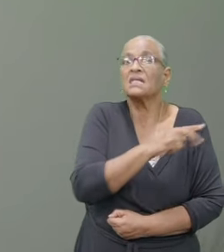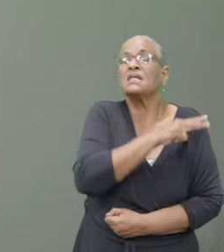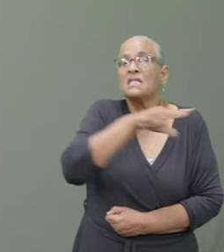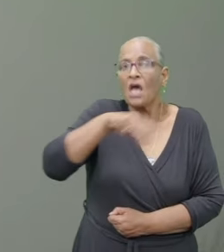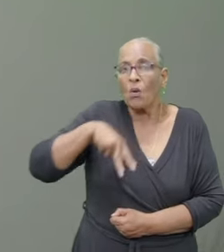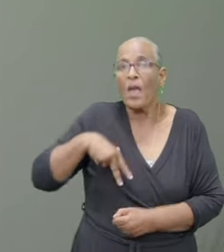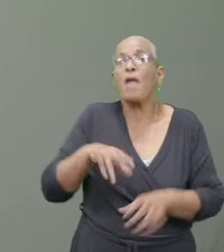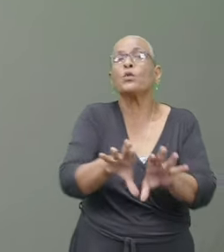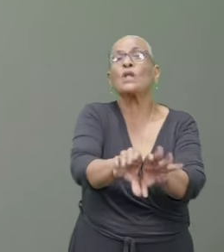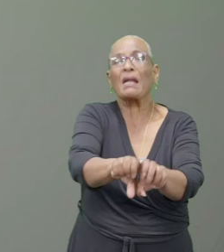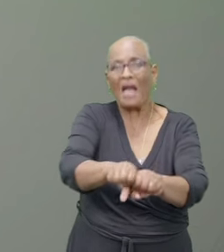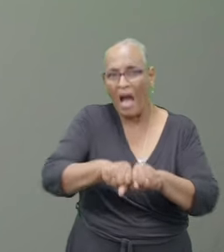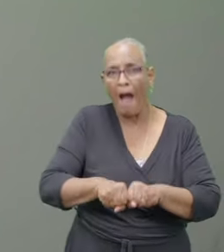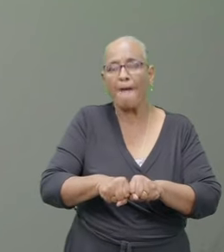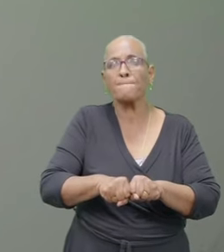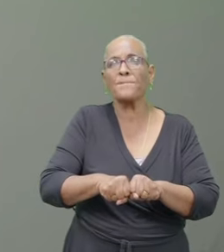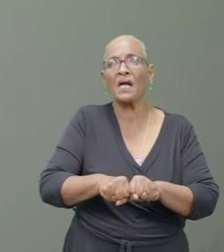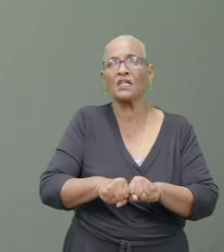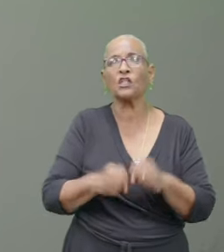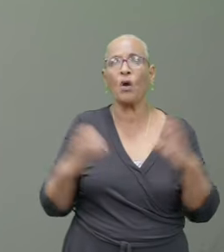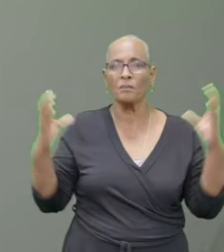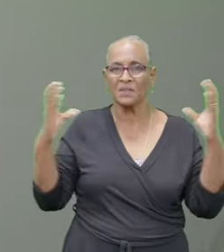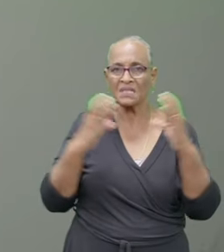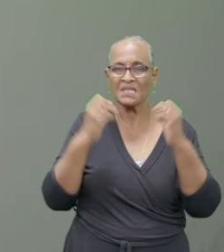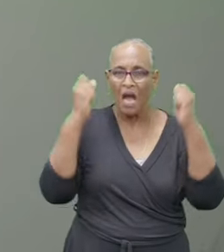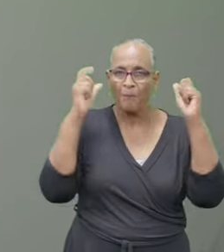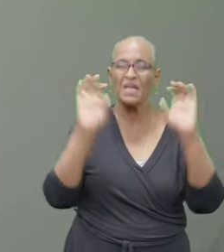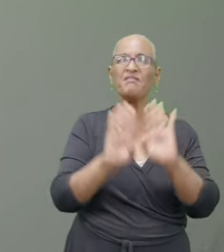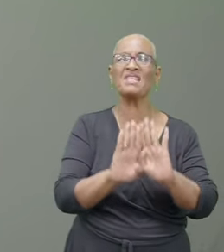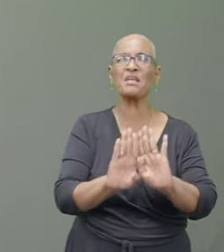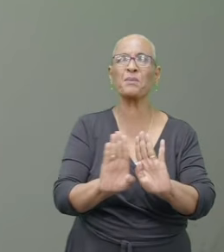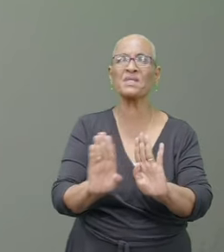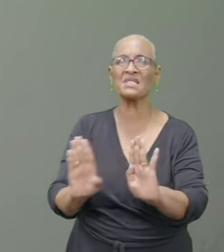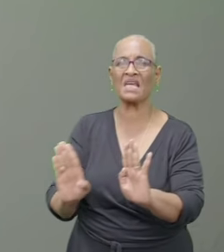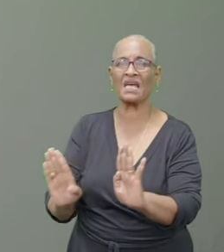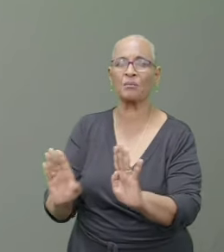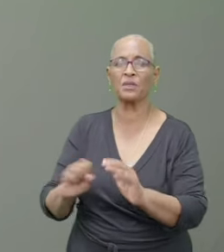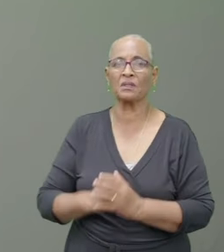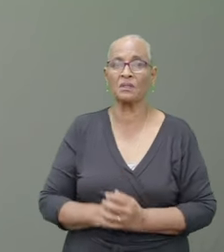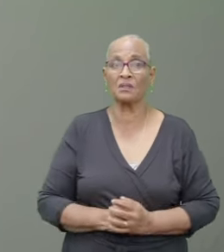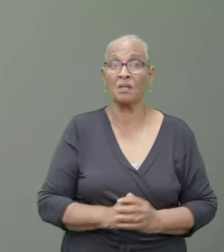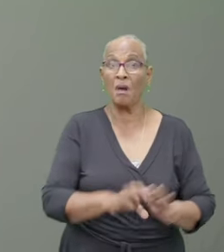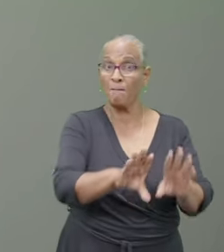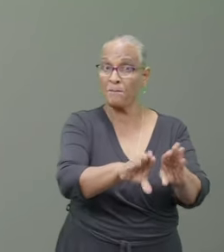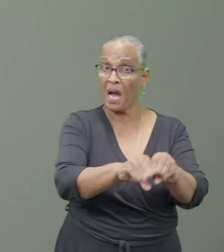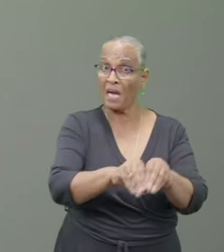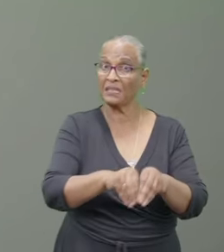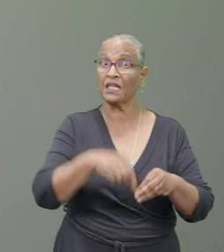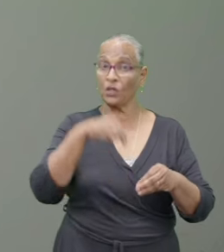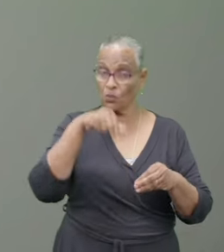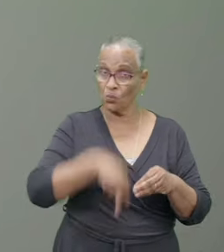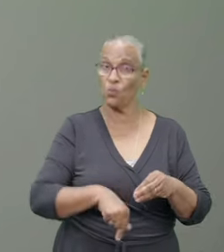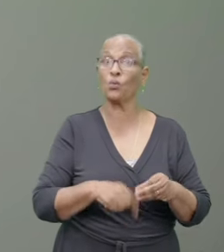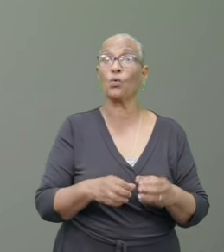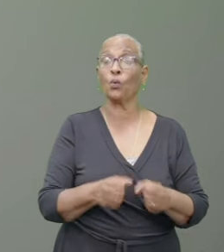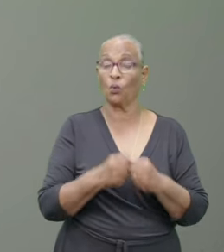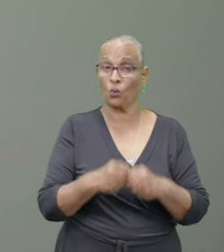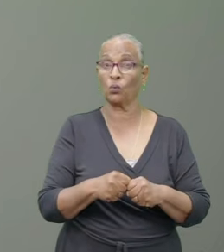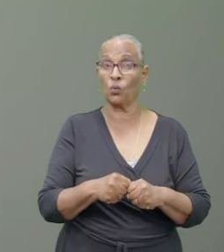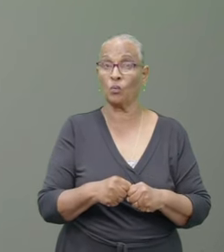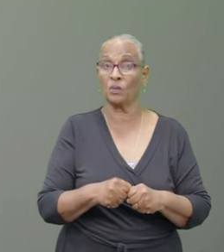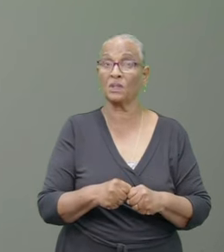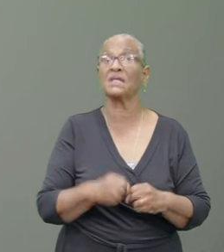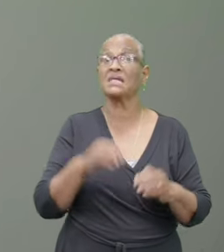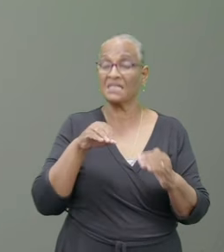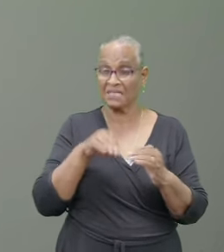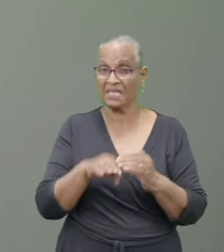beschermen. Dus de maatregel die is genomen is ingegeven, dan moet ik het zo zeggen, is